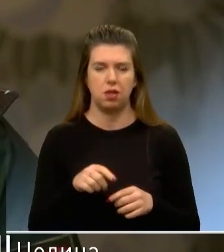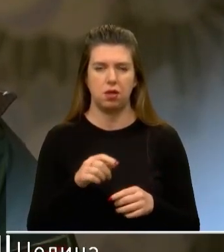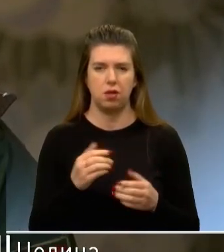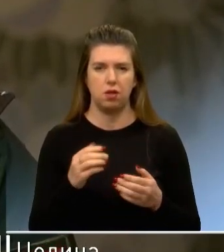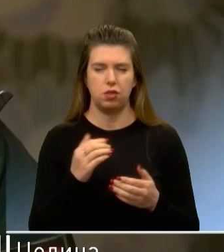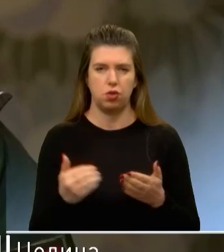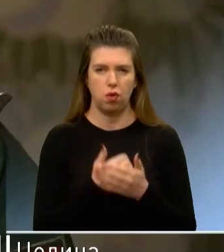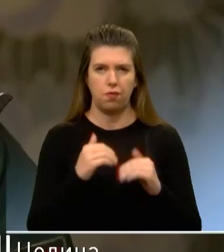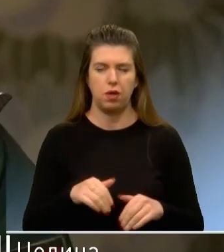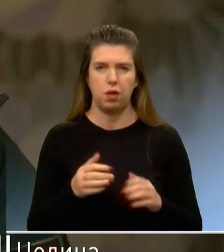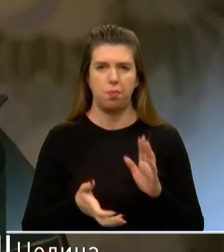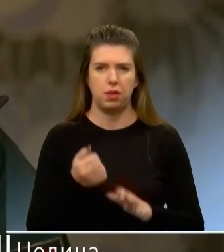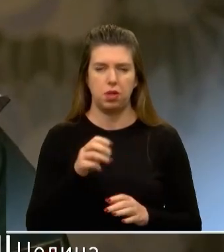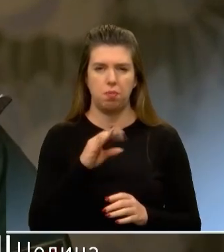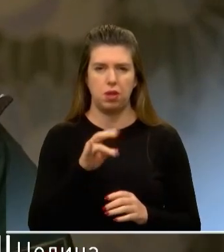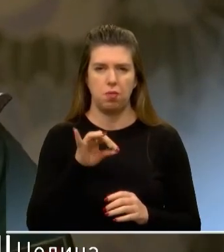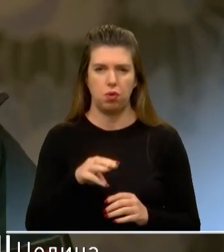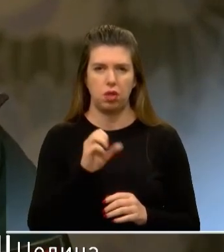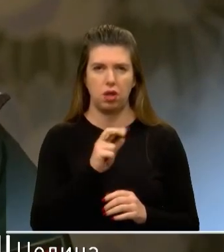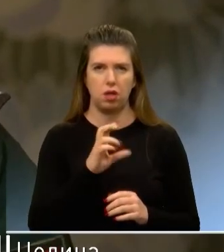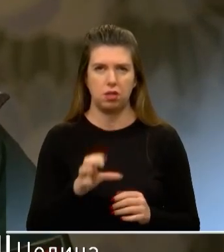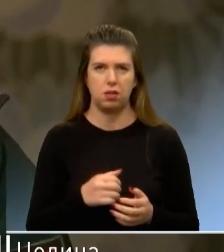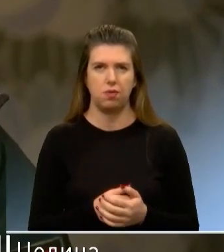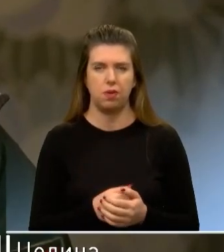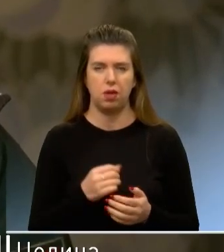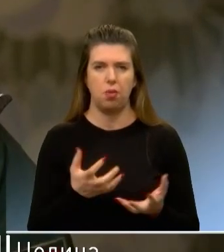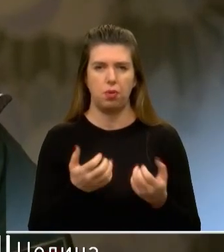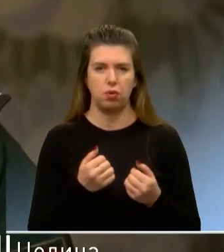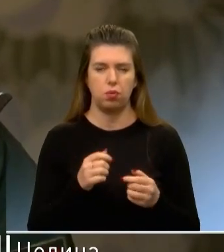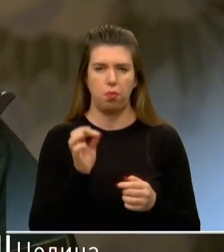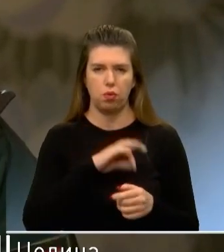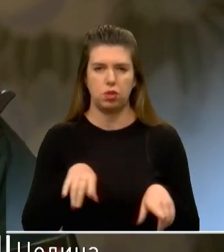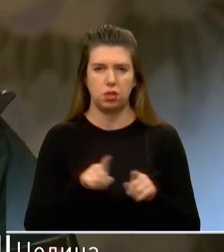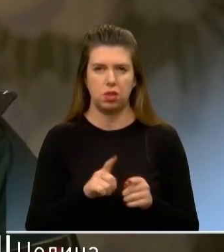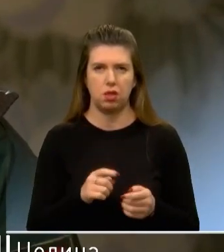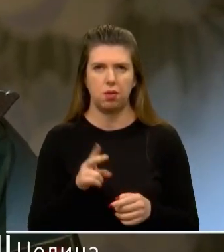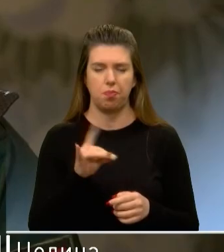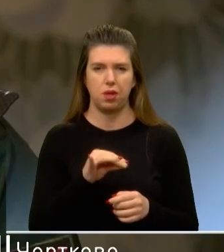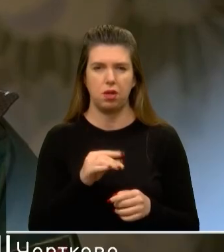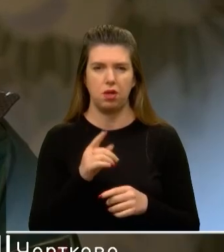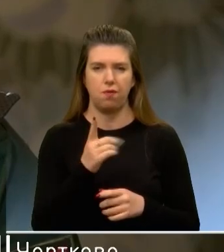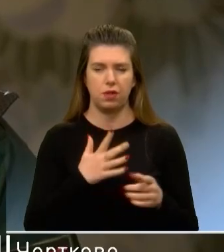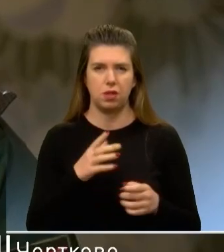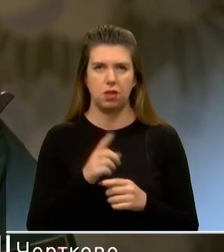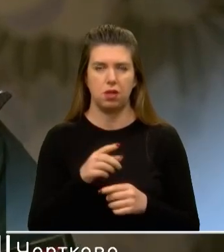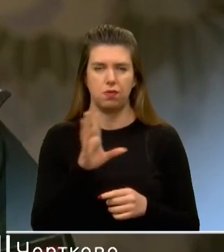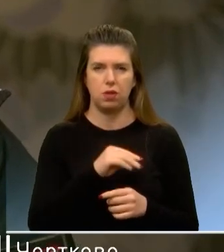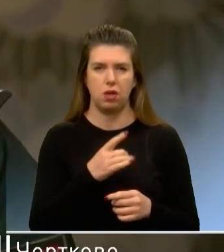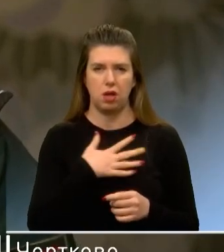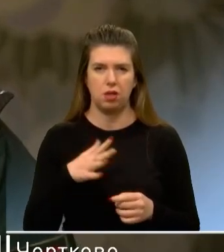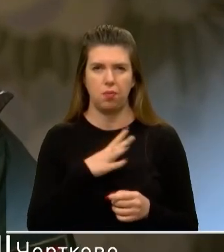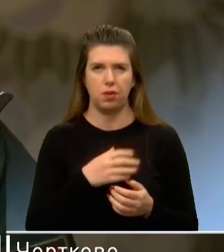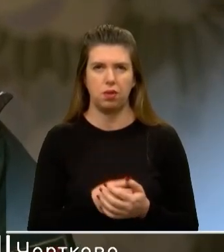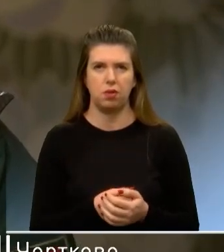дома их поддерживал мином и АГС Ну получилось так что при выстреле казаха ранили